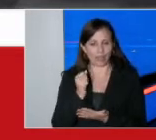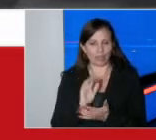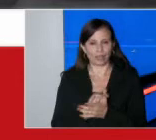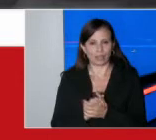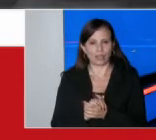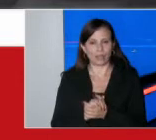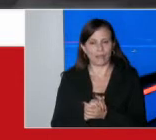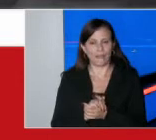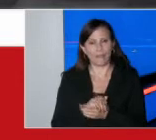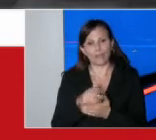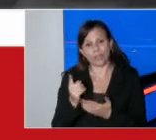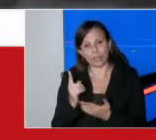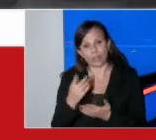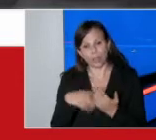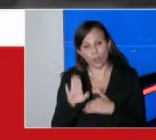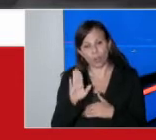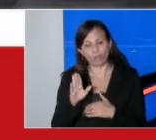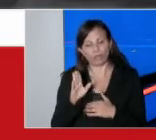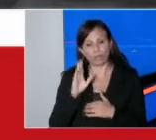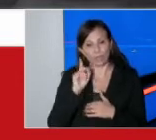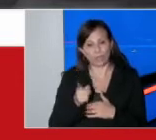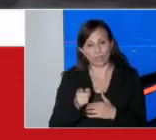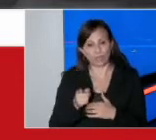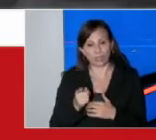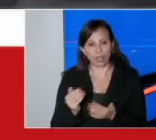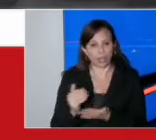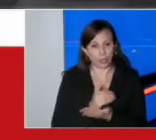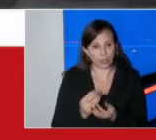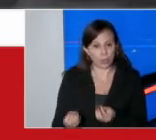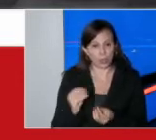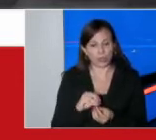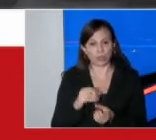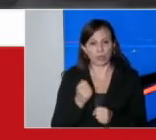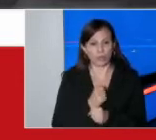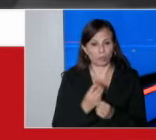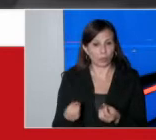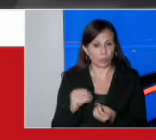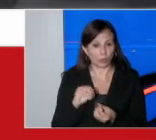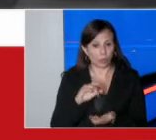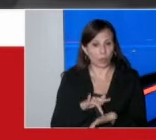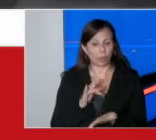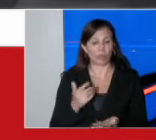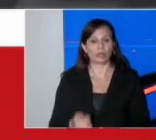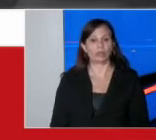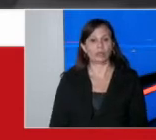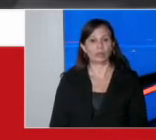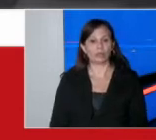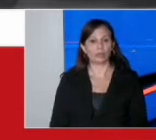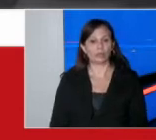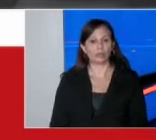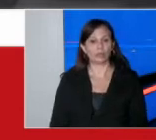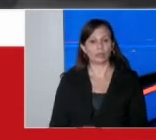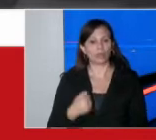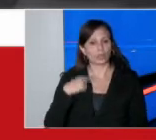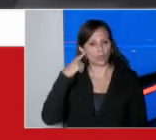אבל יוצרים הם כאלה שצריכים להשלים בהכנסה, שצריכים לעבוד בעוד מקום. עכשיו, אני יודעת שהשר